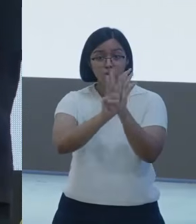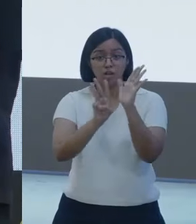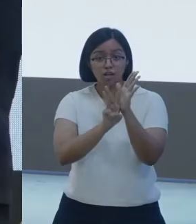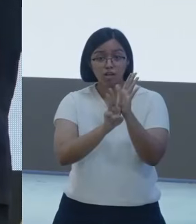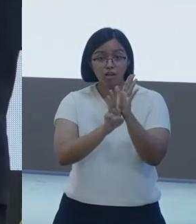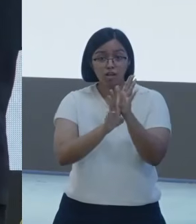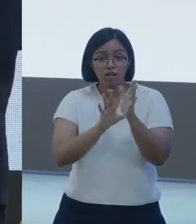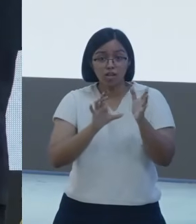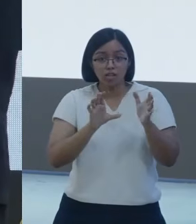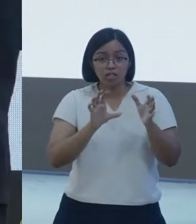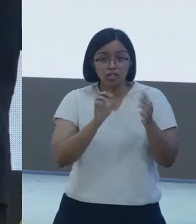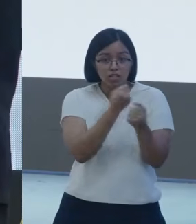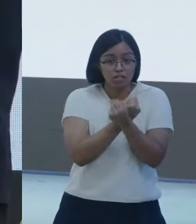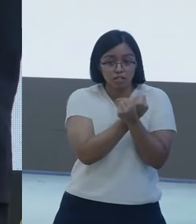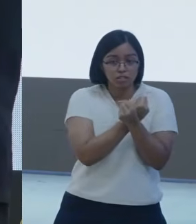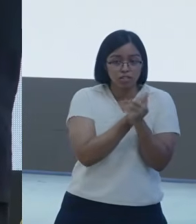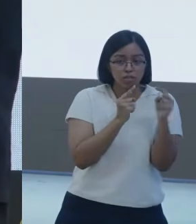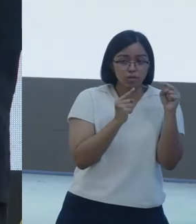kasalanan.